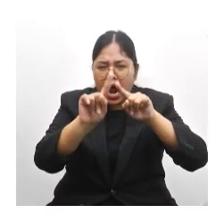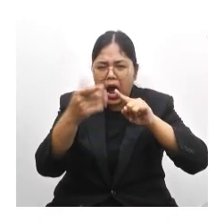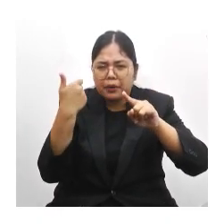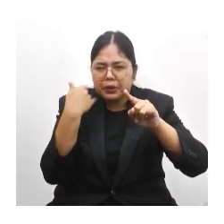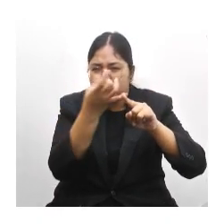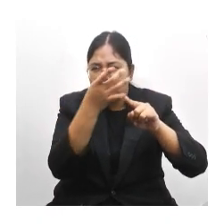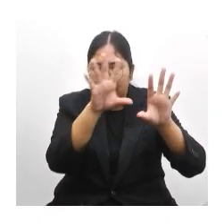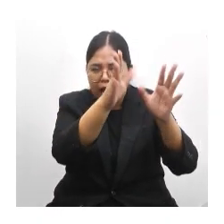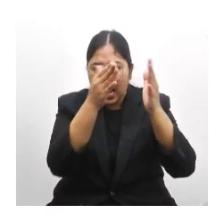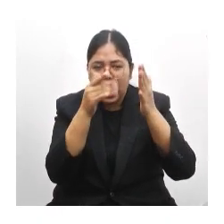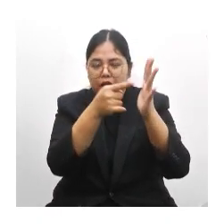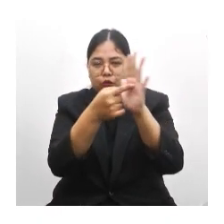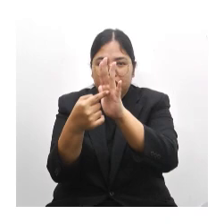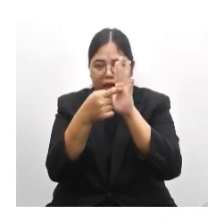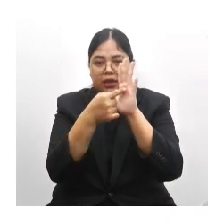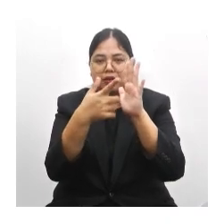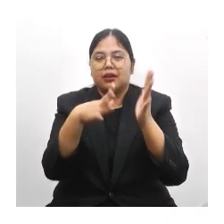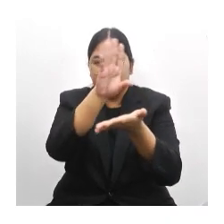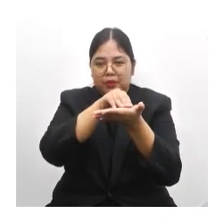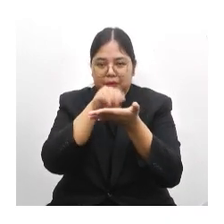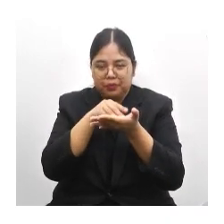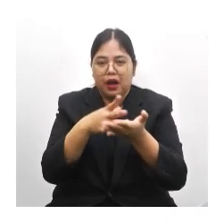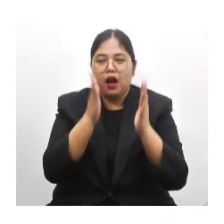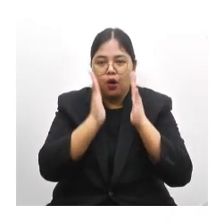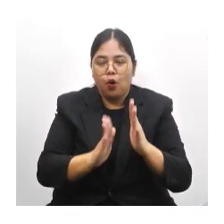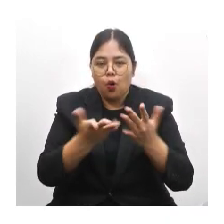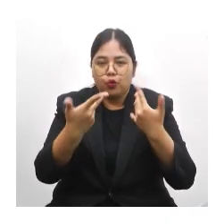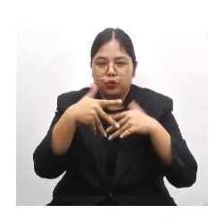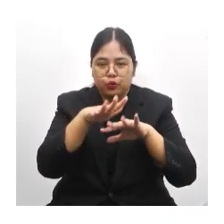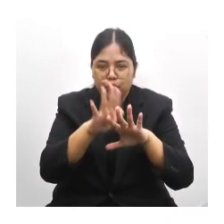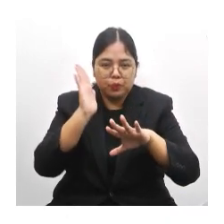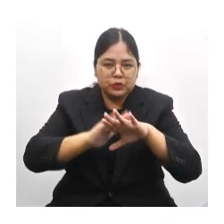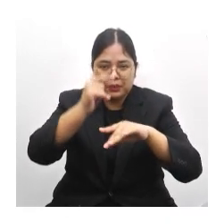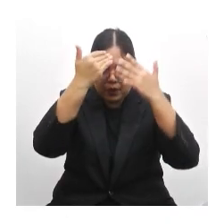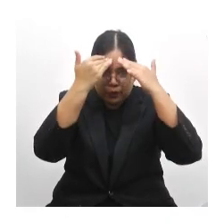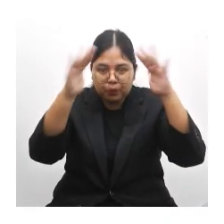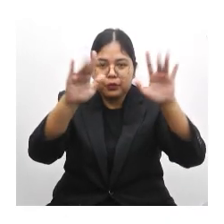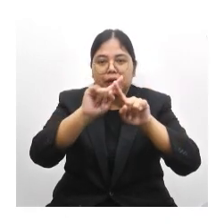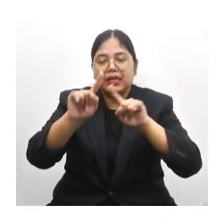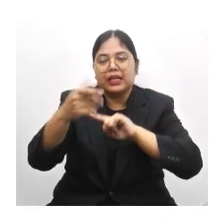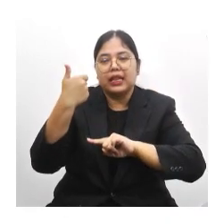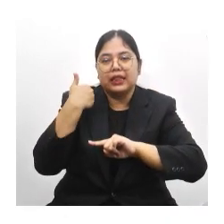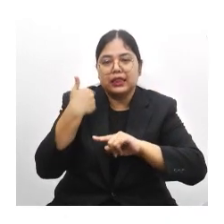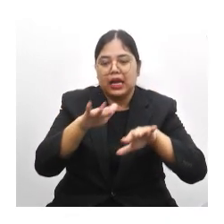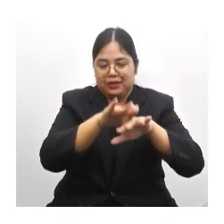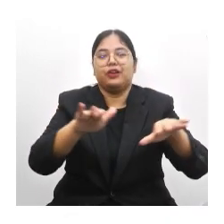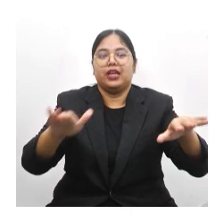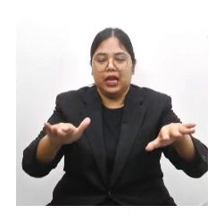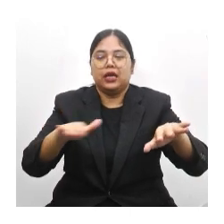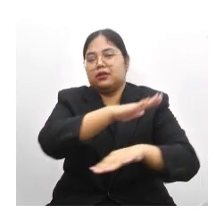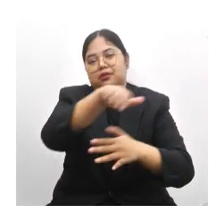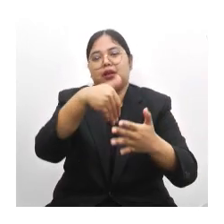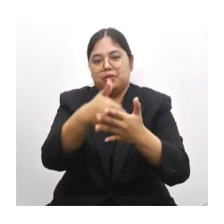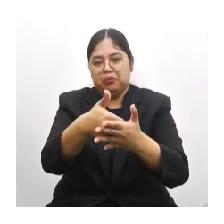านศึกษาผู้บริหารผู้เชี่ยวชาญครูร่วมสอนหรือครูร่วมพัฒนาตลอดจนนักเรียนนอกจากนี้จะเ